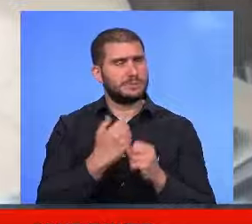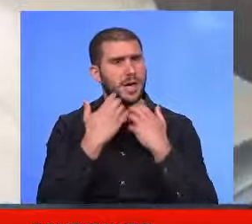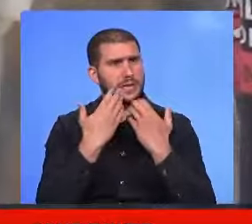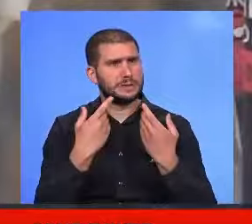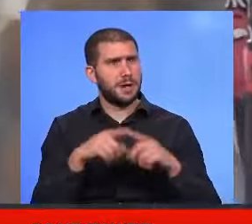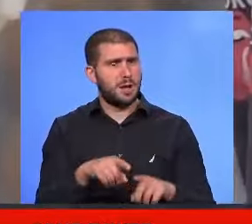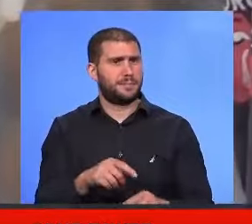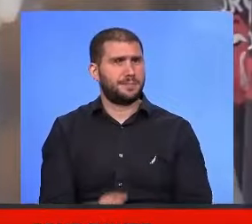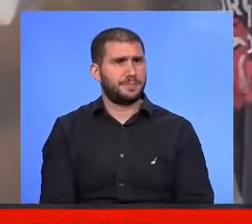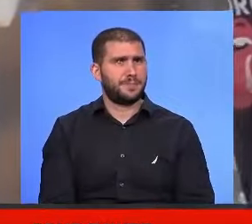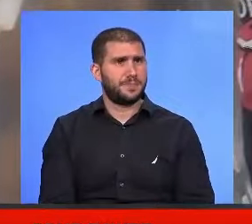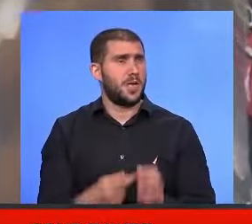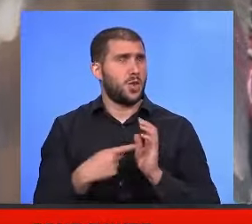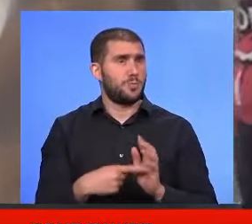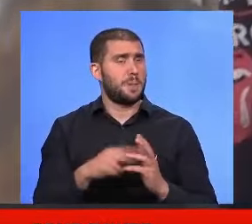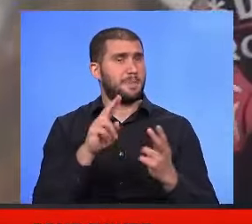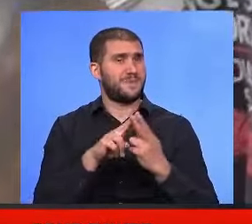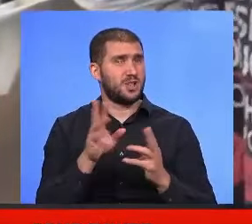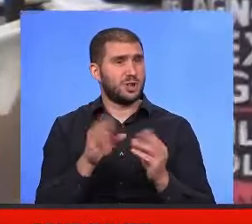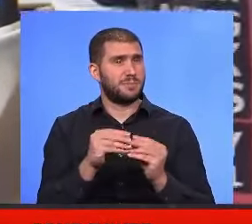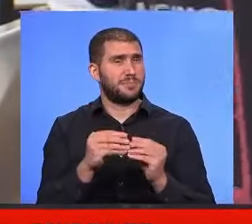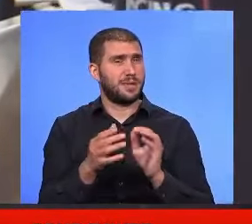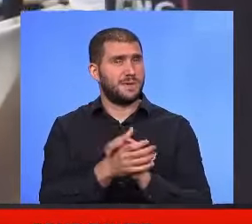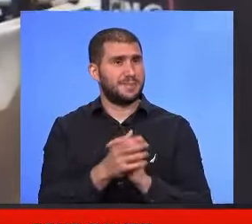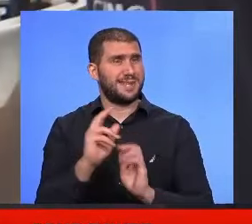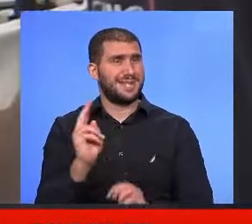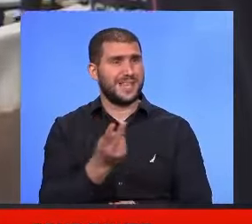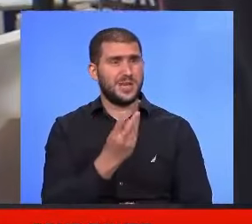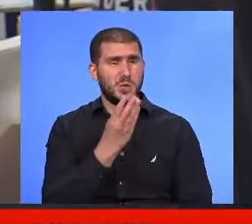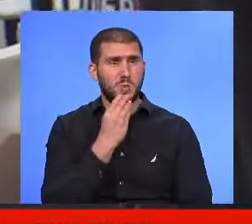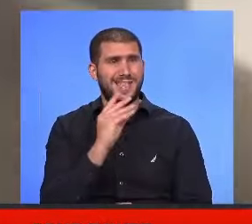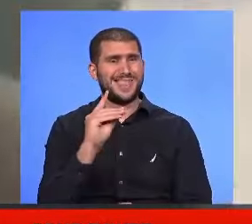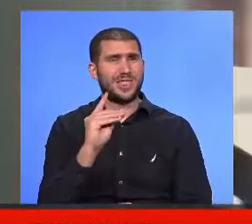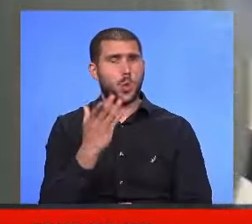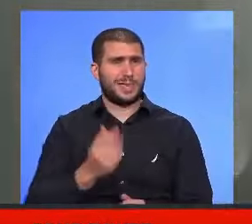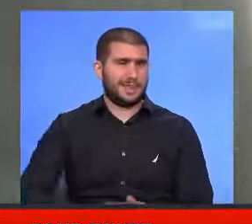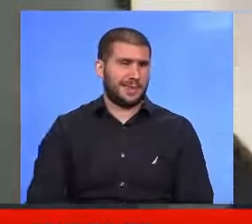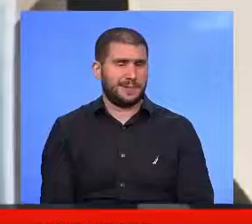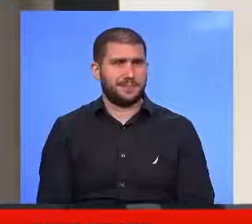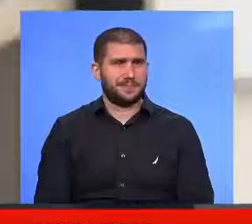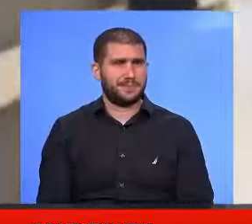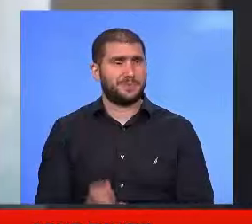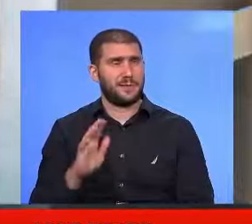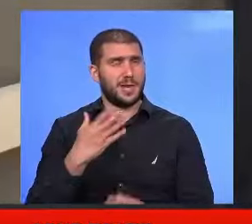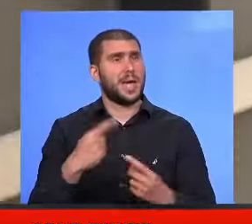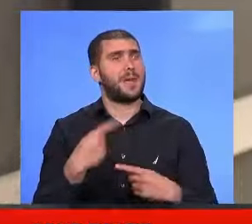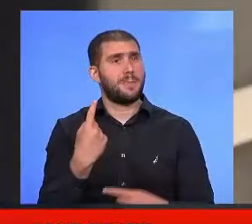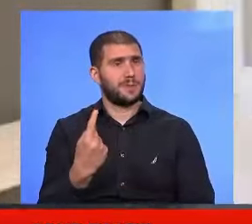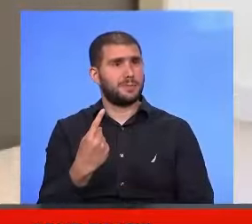הסברה, למשל במפגש הזה עם חברים בקהילת יהודי דטרויט. After a couple of